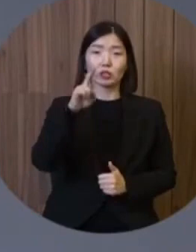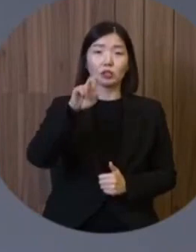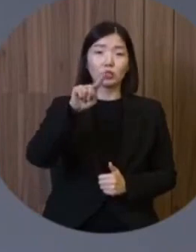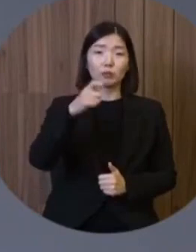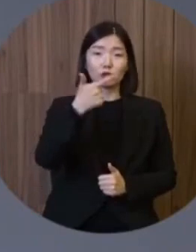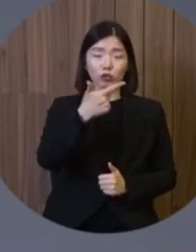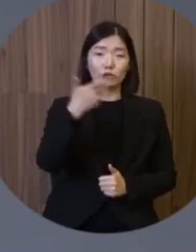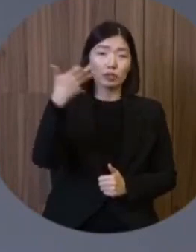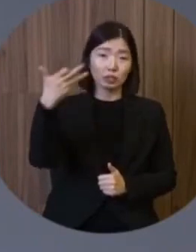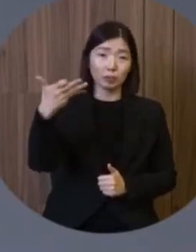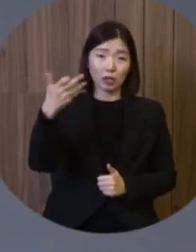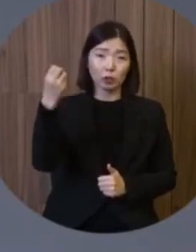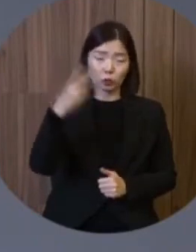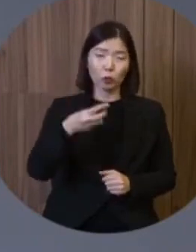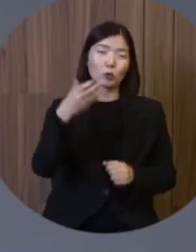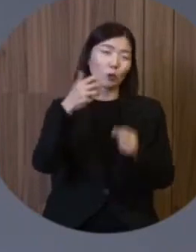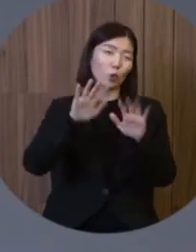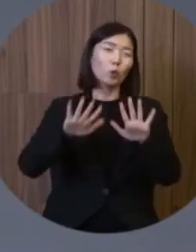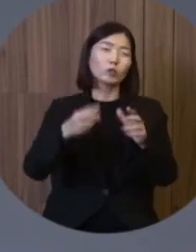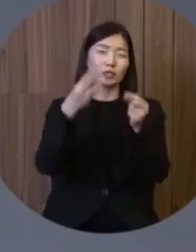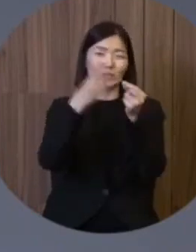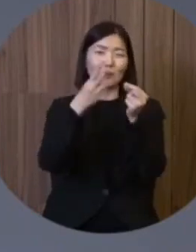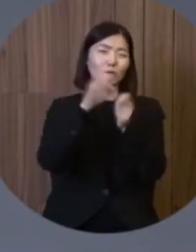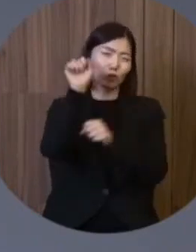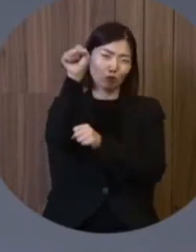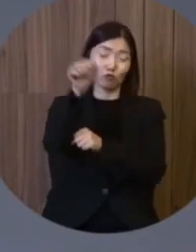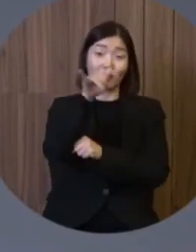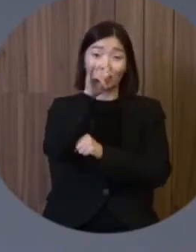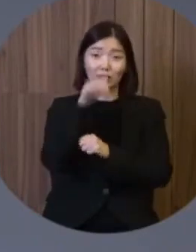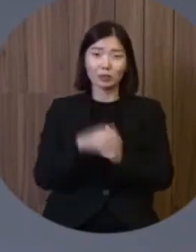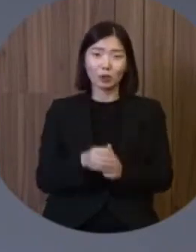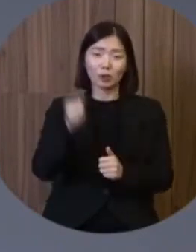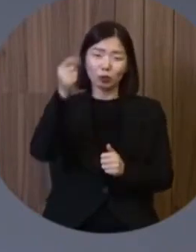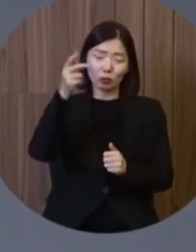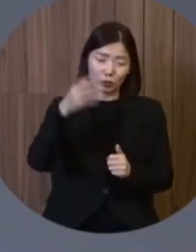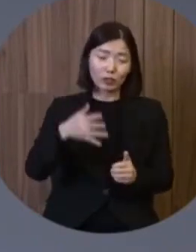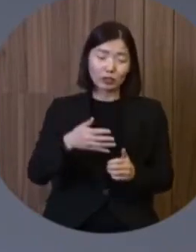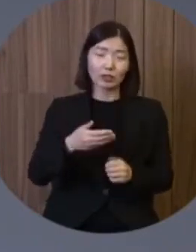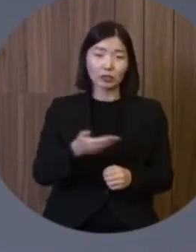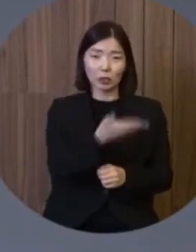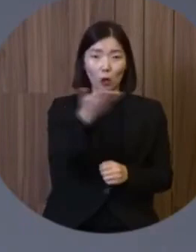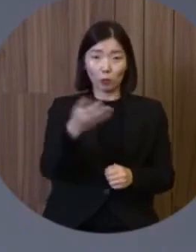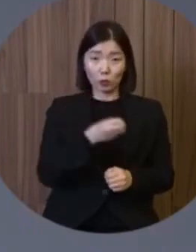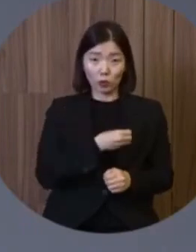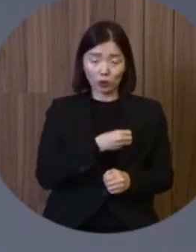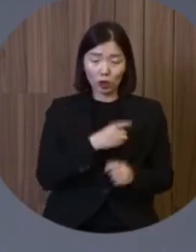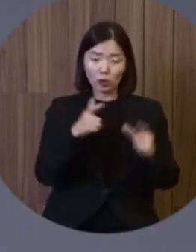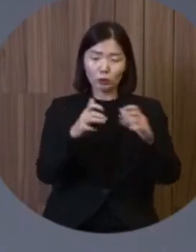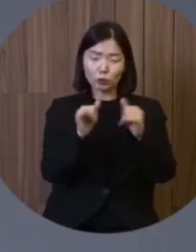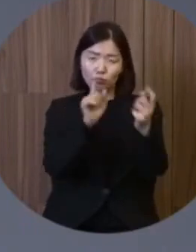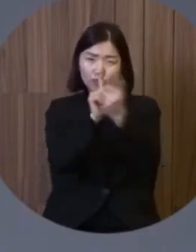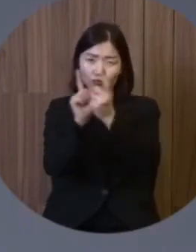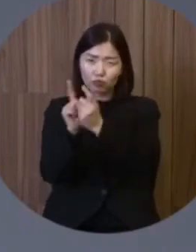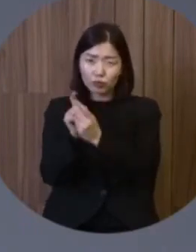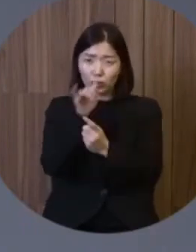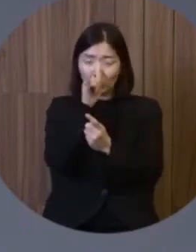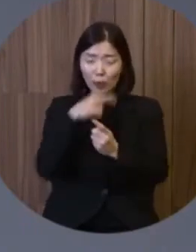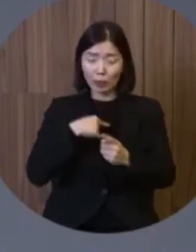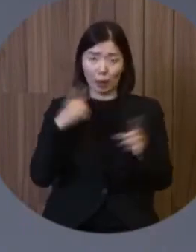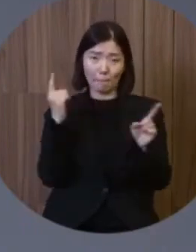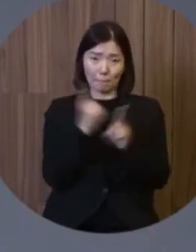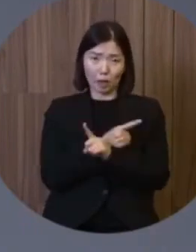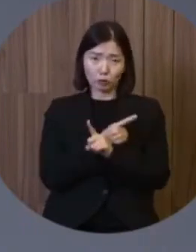2016년, 2018년에 이어 세 번째 출마입니다. 수많은 당원과 대의원, 국민을 만났습니다. 저 자신을